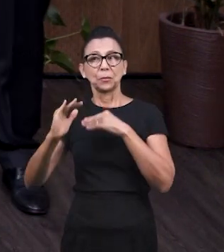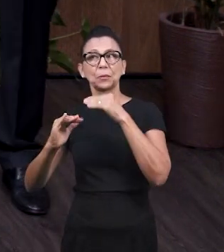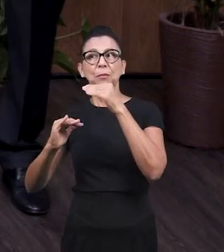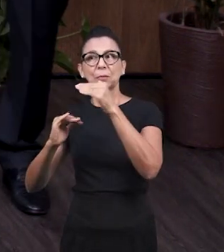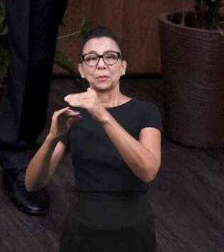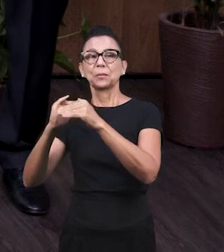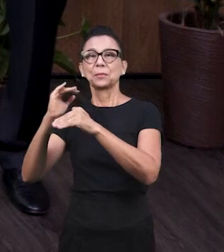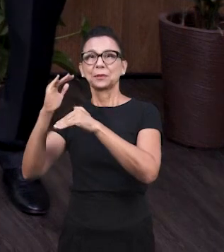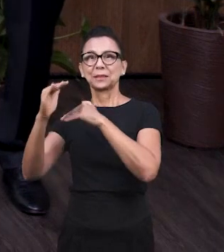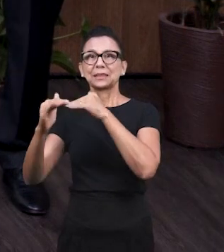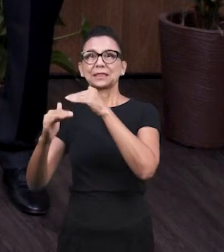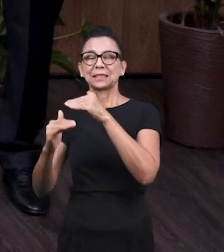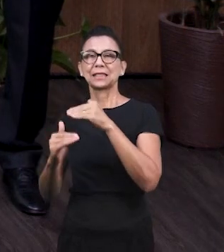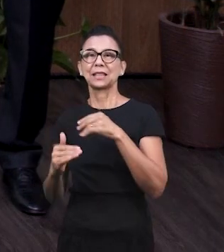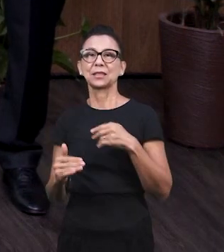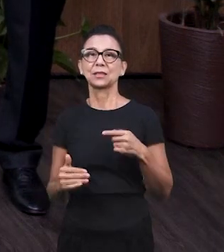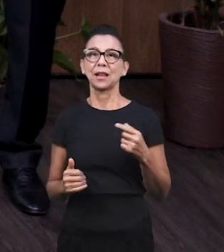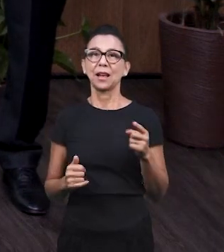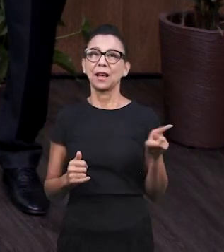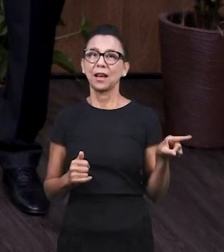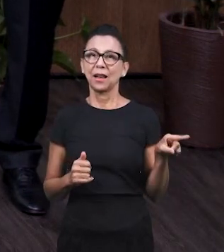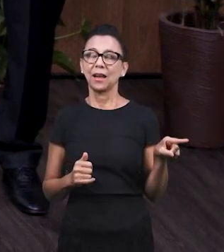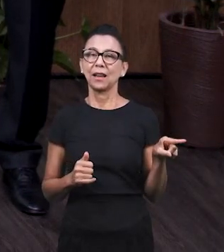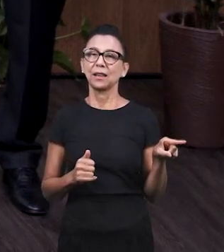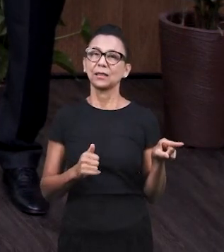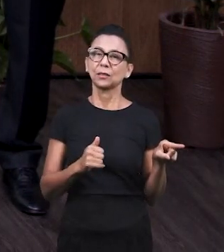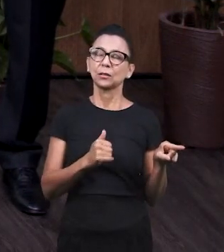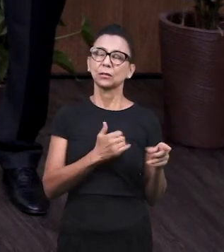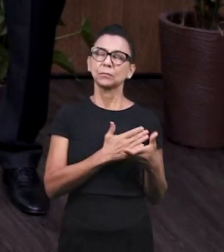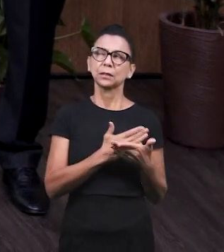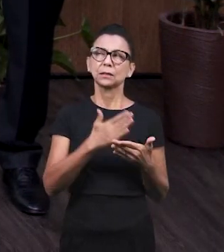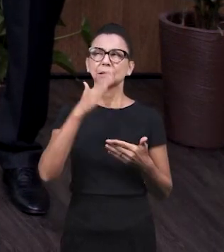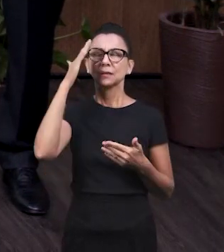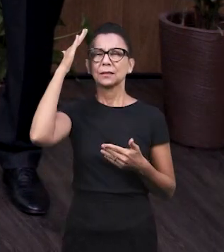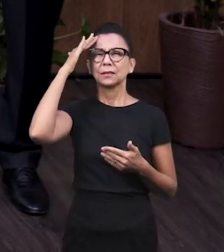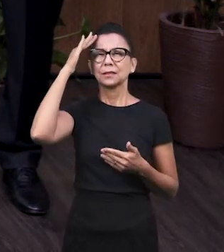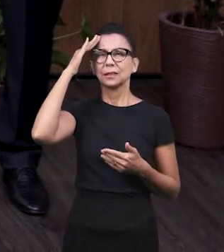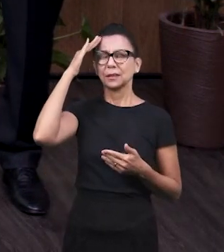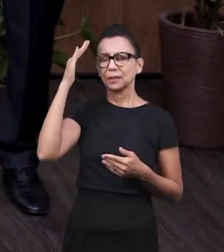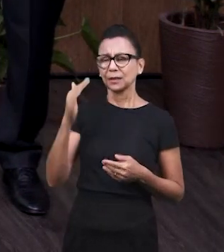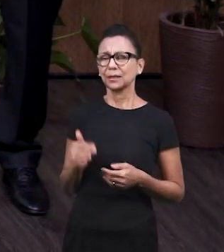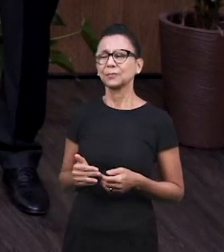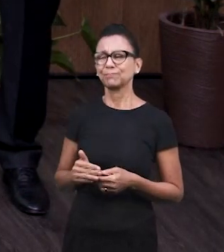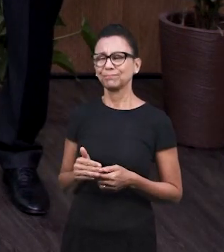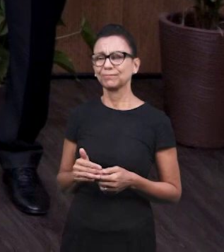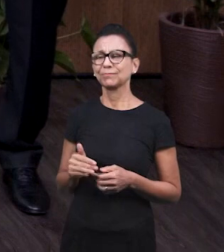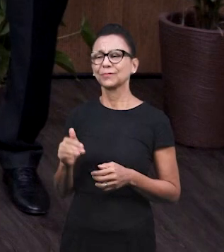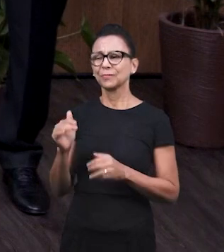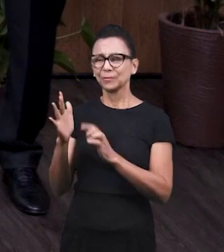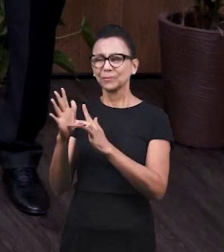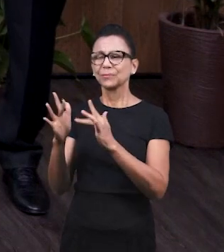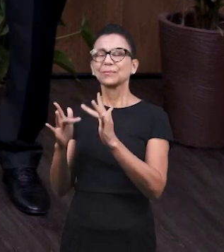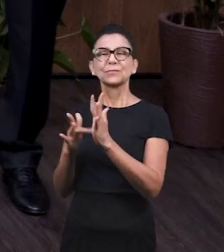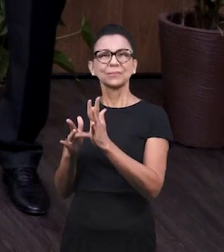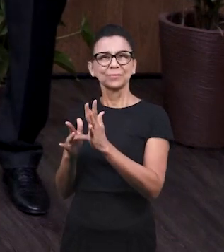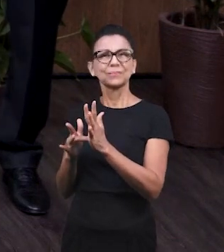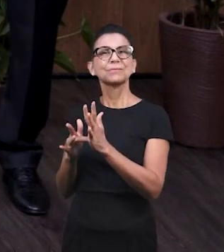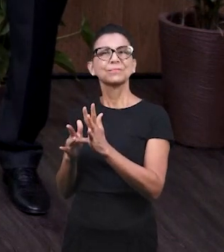est le Seigneur Jésus. La véritable œuvre, l'action du Saint-Esprit pour le salut de cette femme.